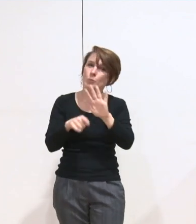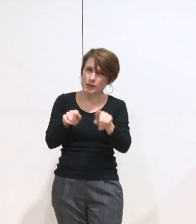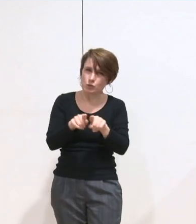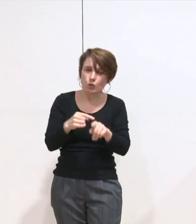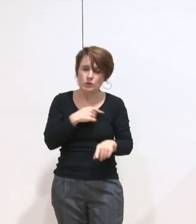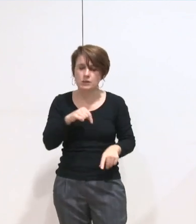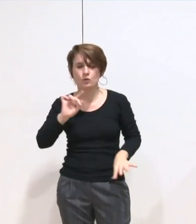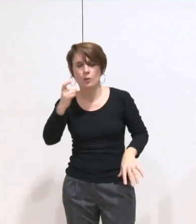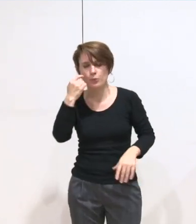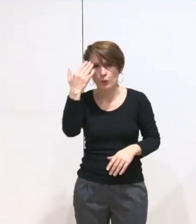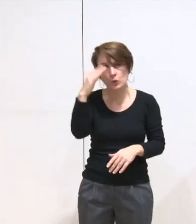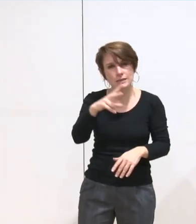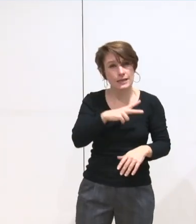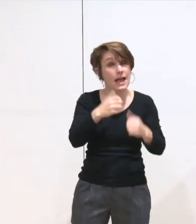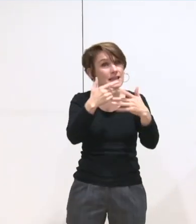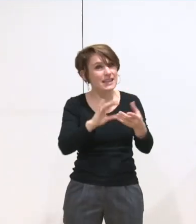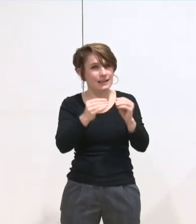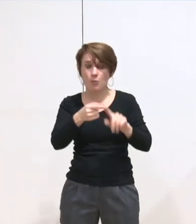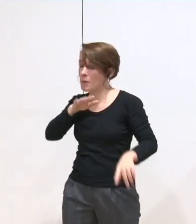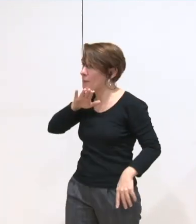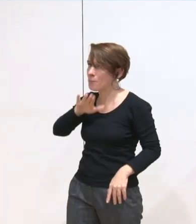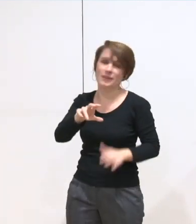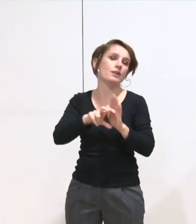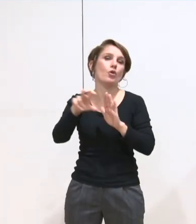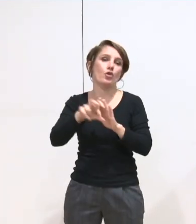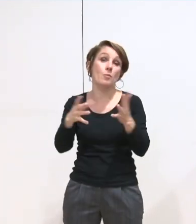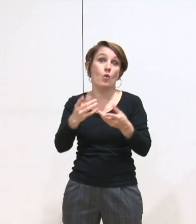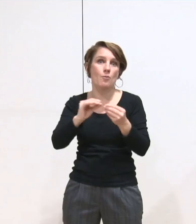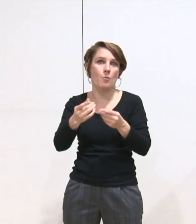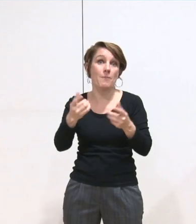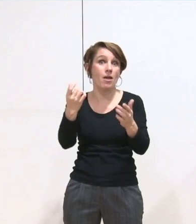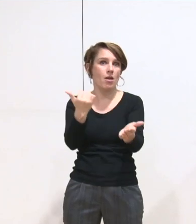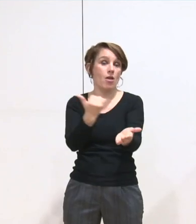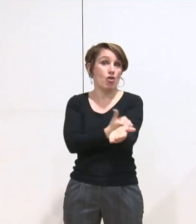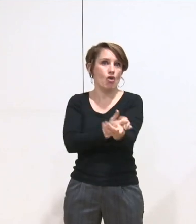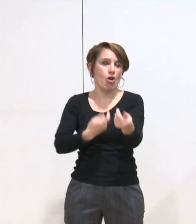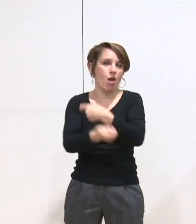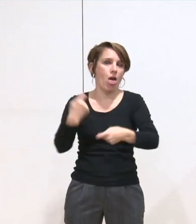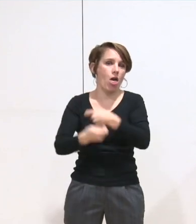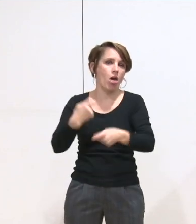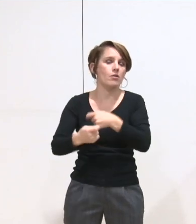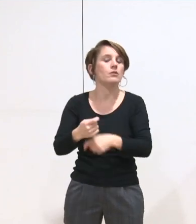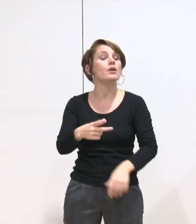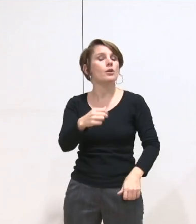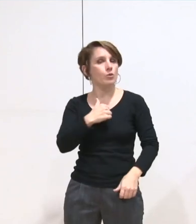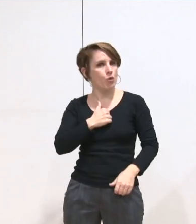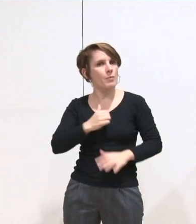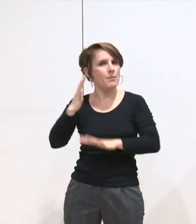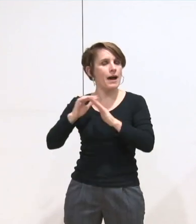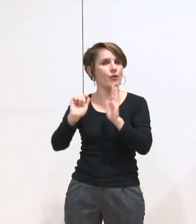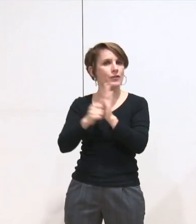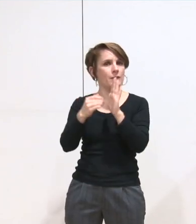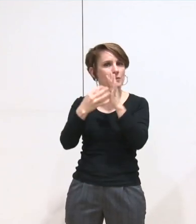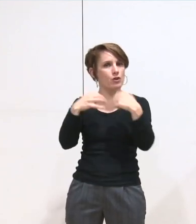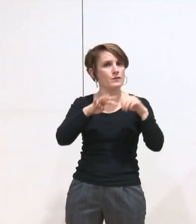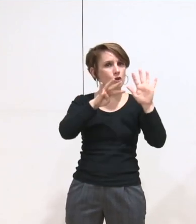à Grenoble liés au grand banditisme et au trafic de drogue. Moi-même, en 1993, lors de mon arrivée